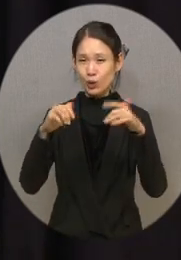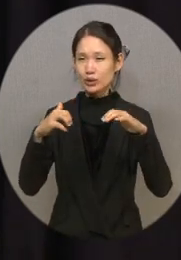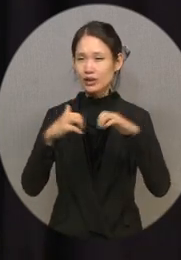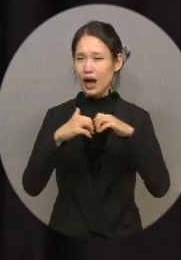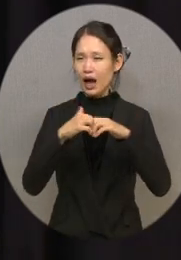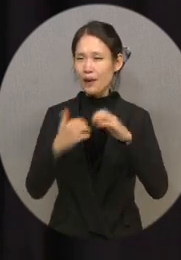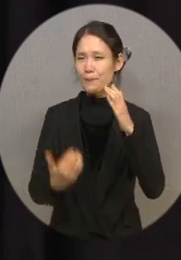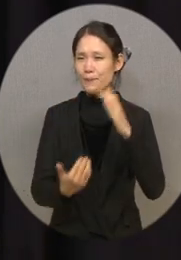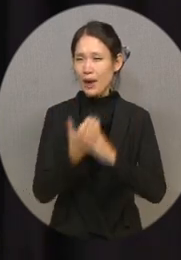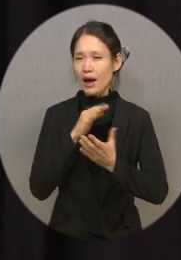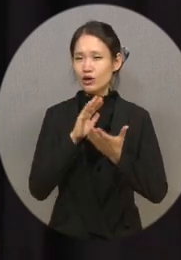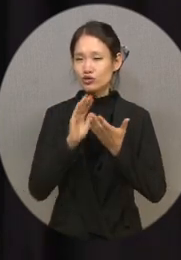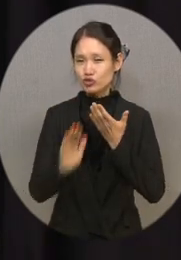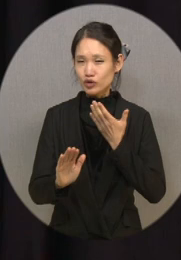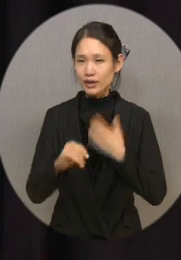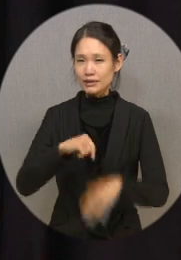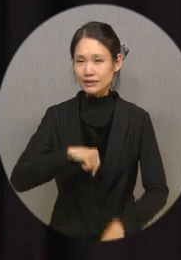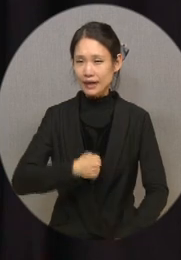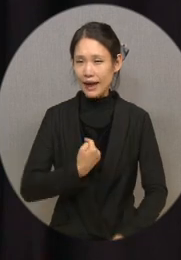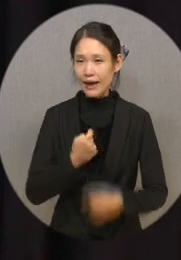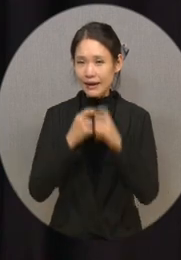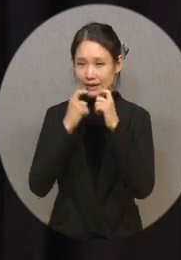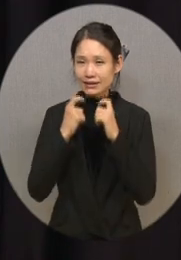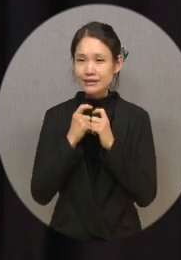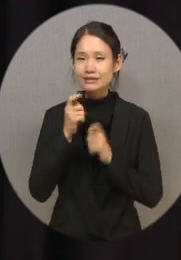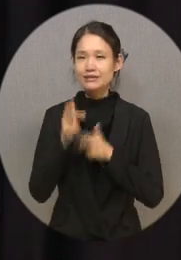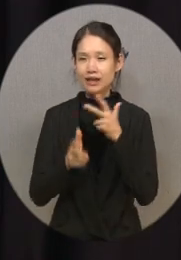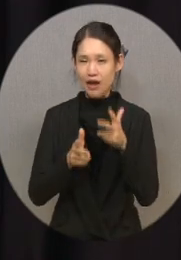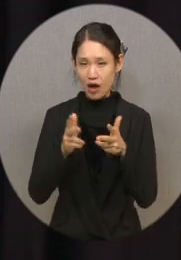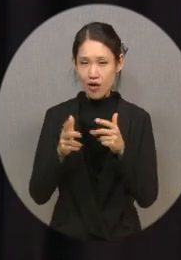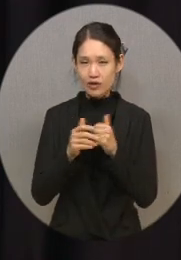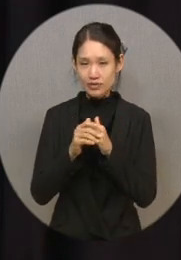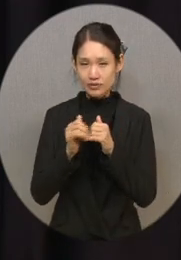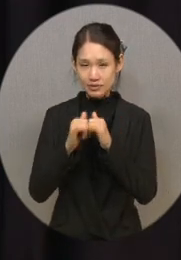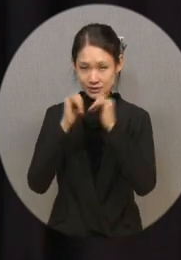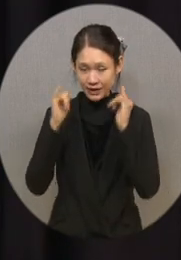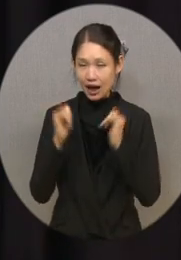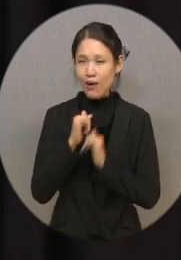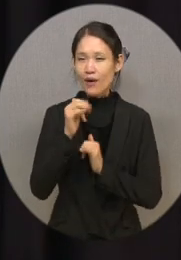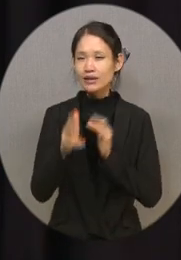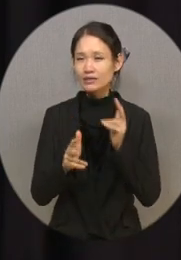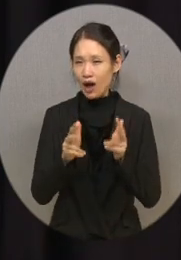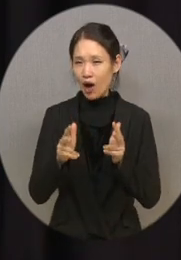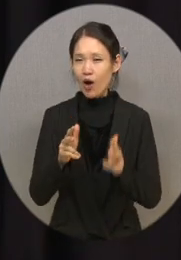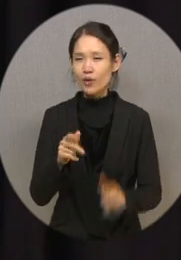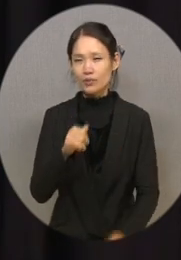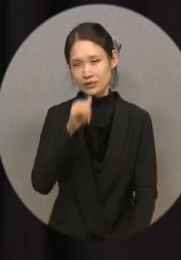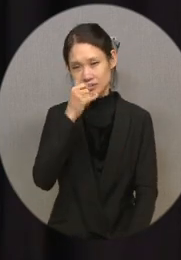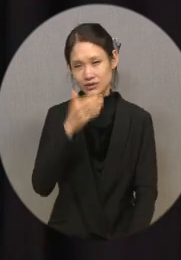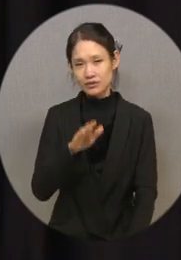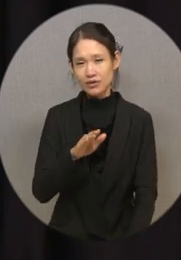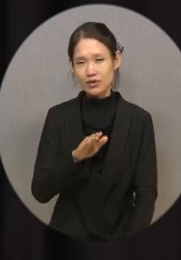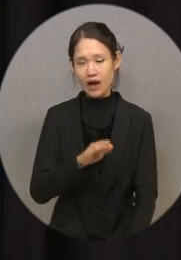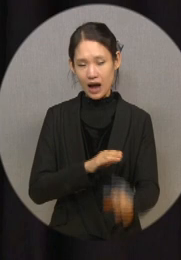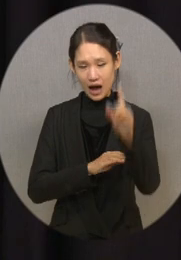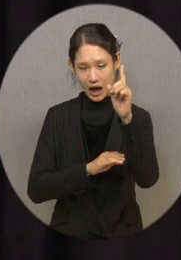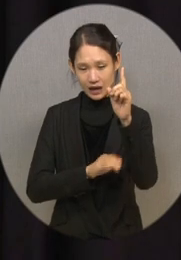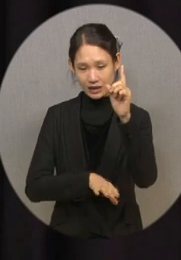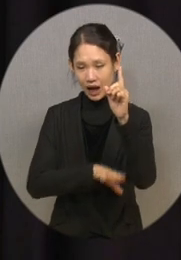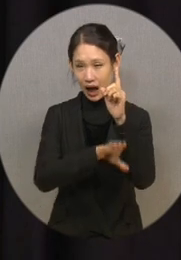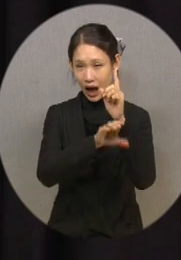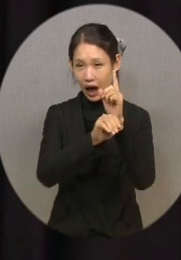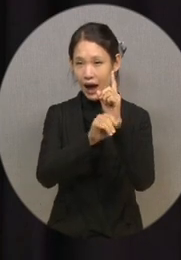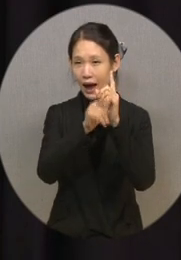어려우면서 자선사업, 뭐 사회사업 이런 얘기들은 많이 있었지만은 하나의 학문으로서